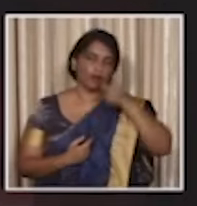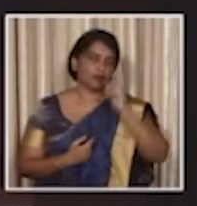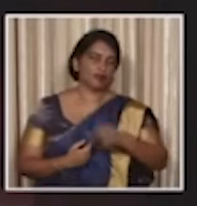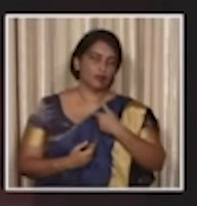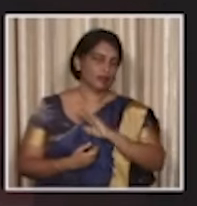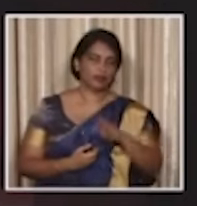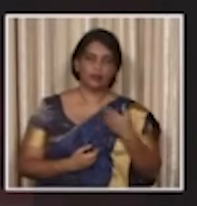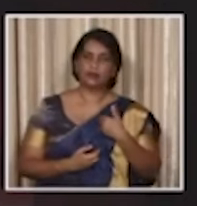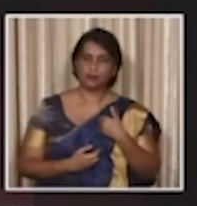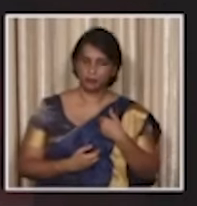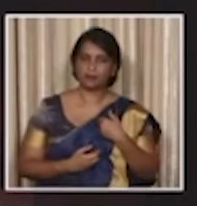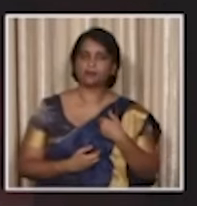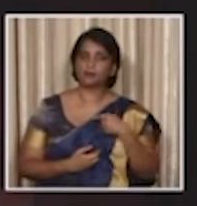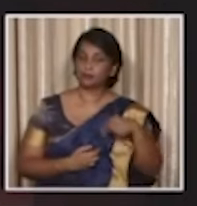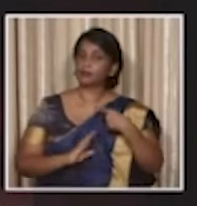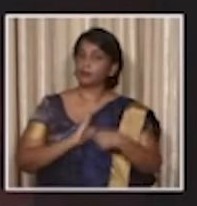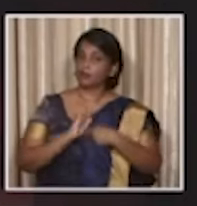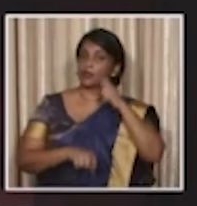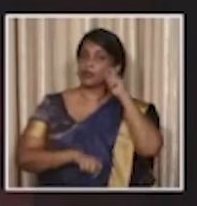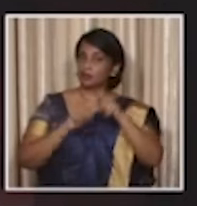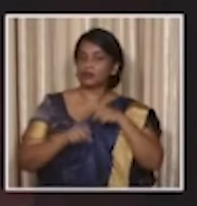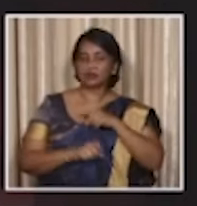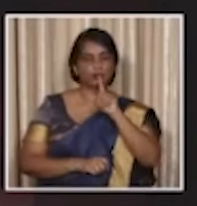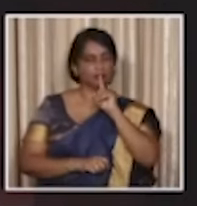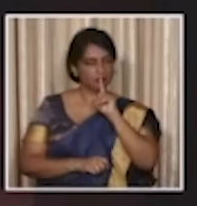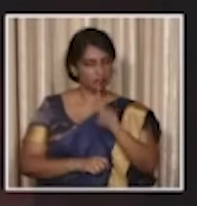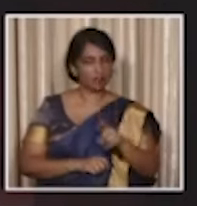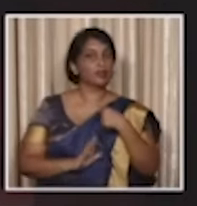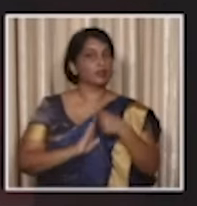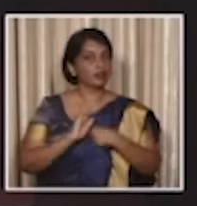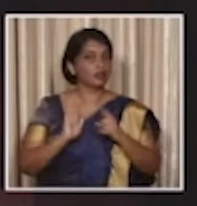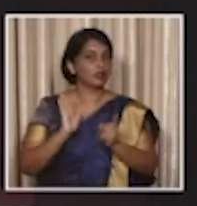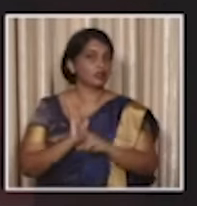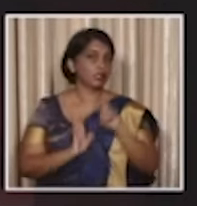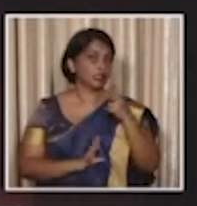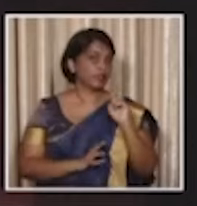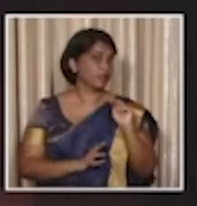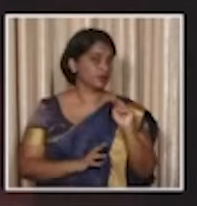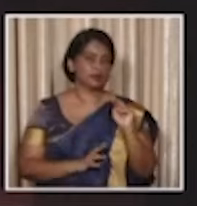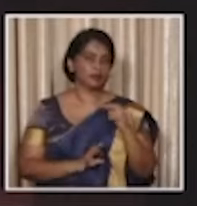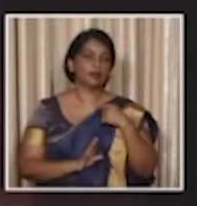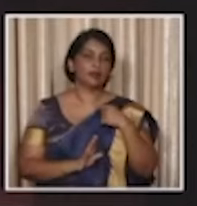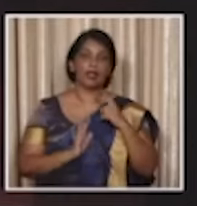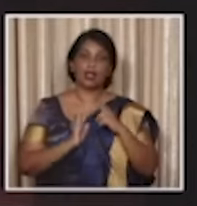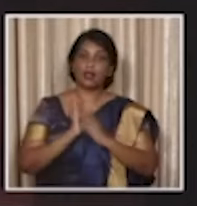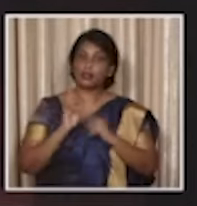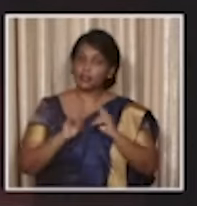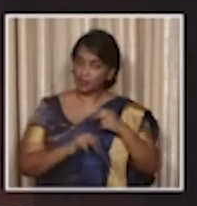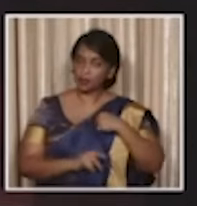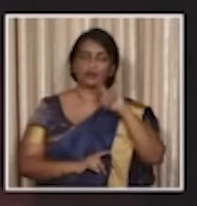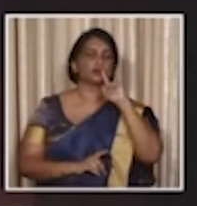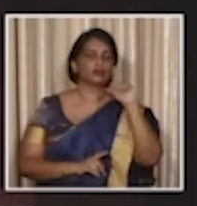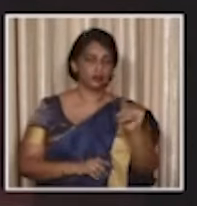නැහැ. අපි මේ රටේ ජනතාවට කියනවා, රටේ ලක්ෂ 220ට නෙවෙයි අපි IMF එකටත් කියලා